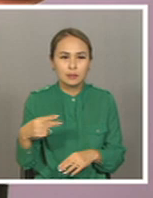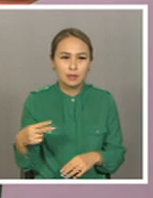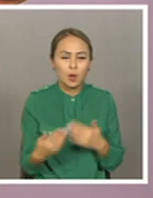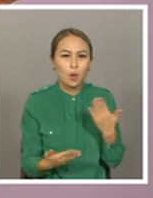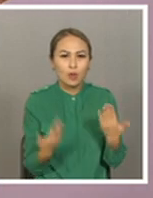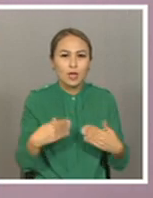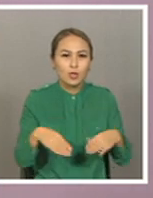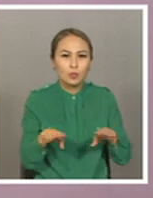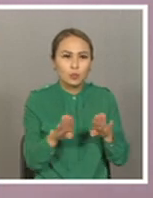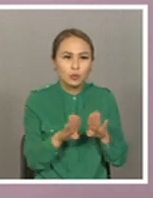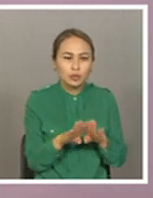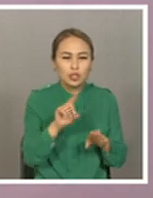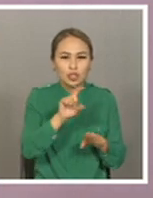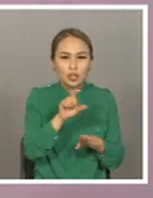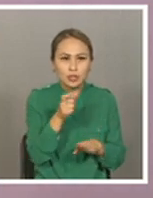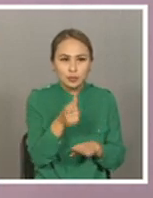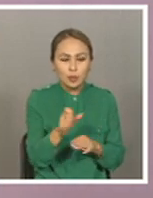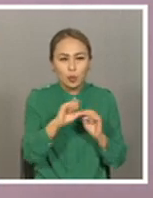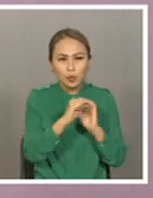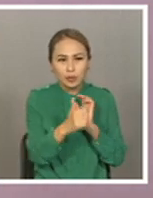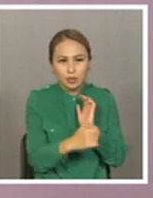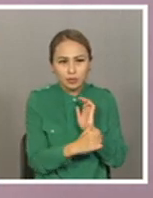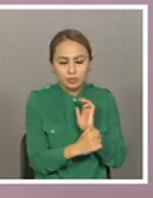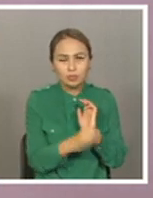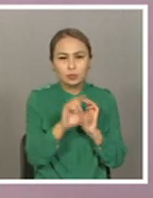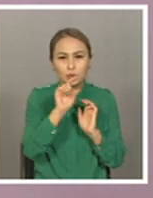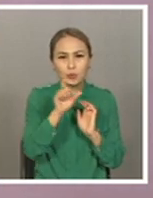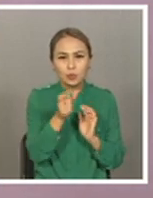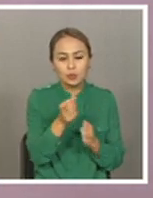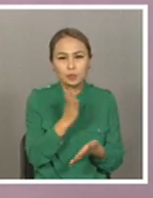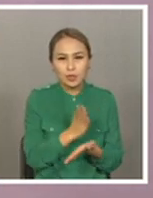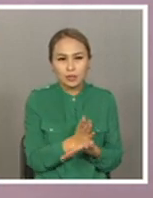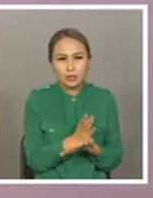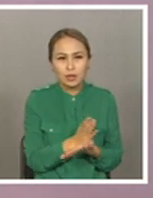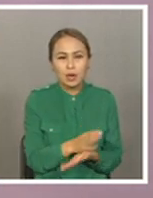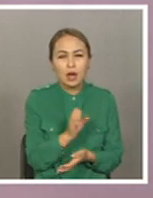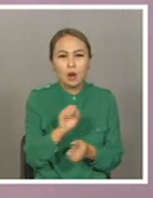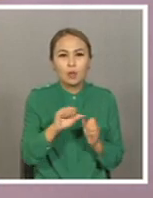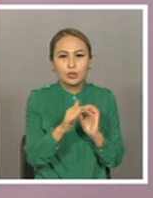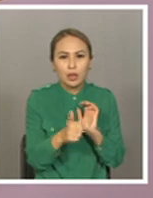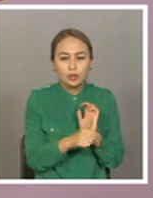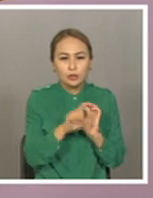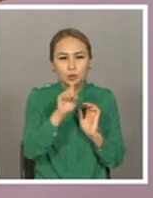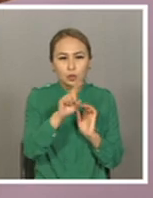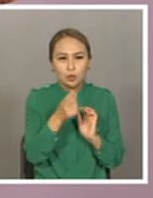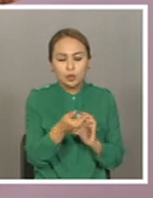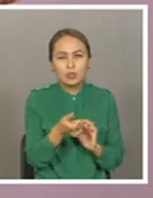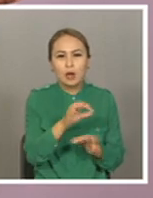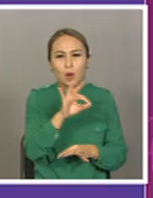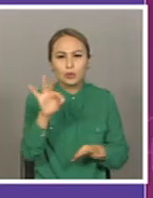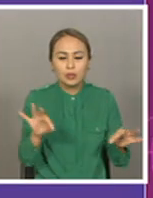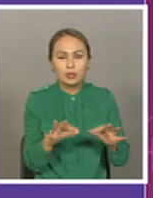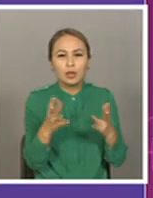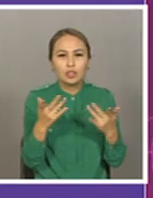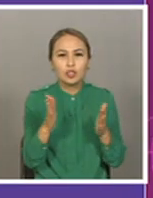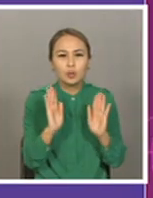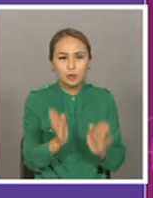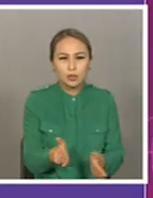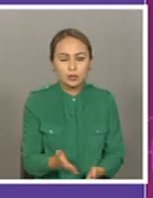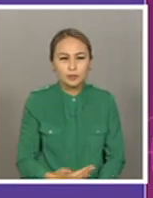болса, шаршыда 16 торкөз бар екен. Ал 16 торкөздің ауданы қанша болады?